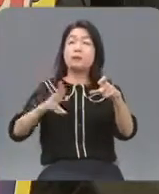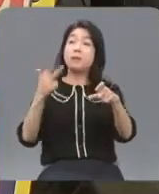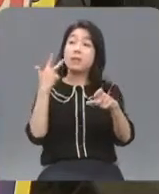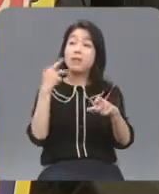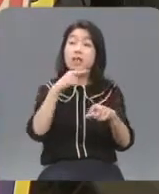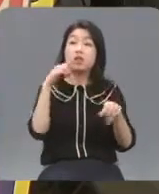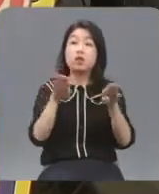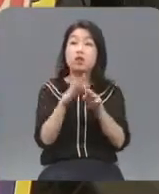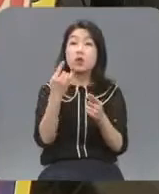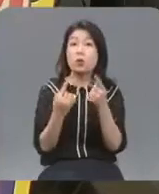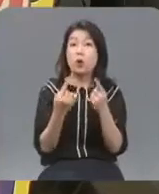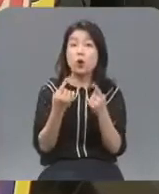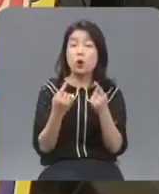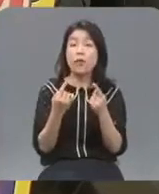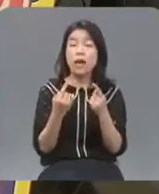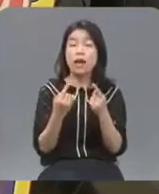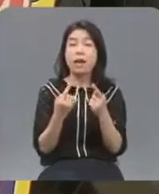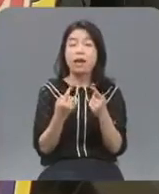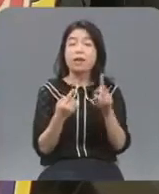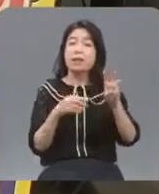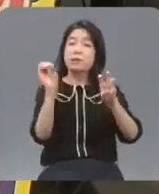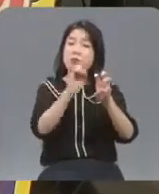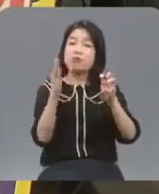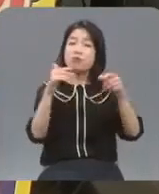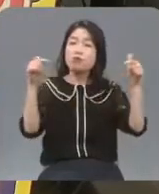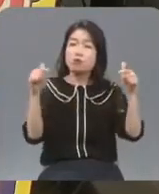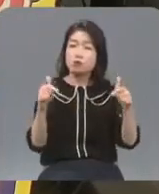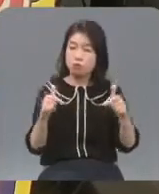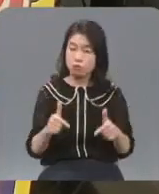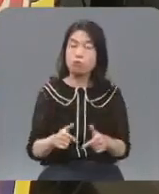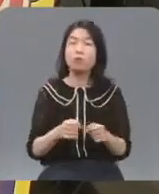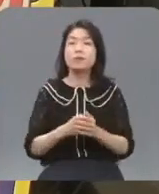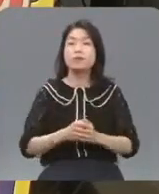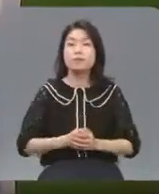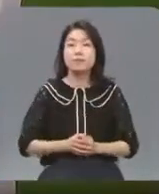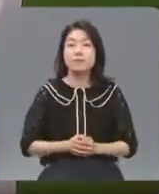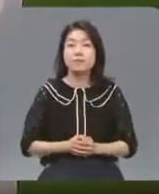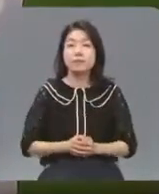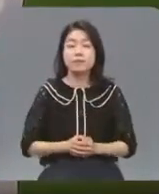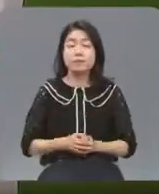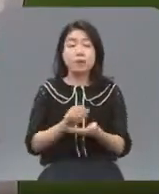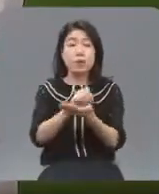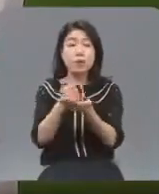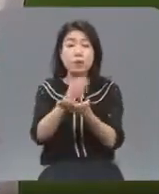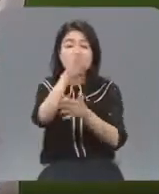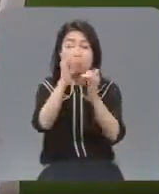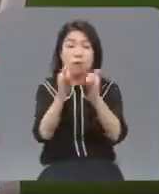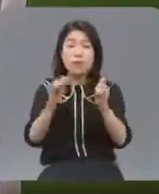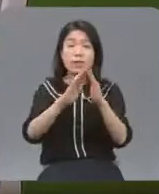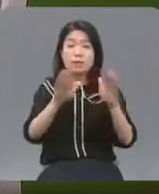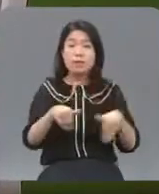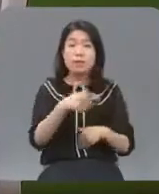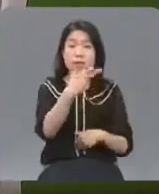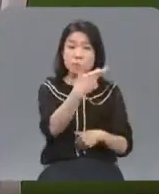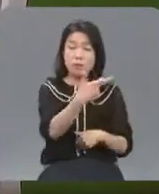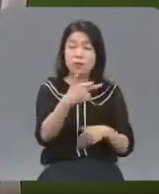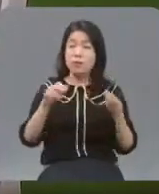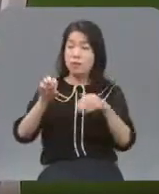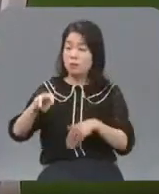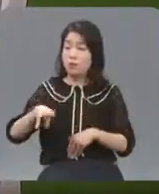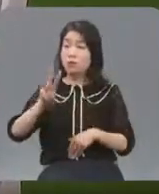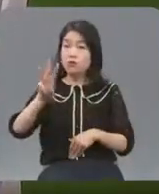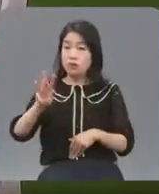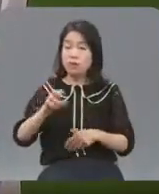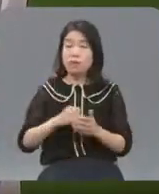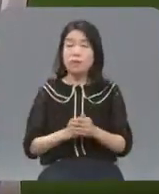같은 휴일이 비하면 30% 가량 추러 감소세가 이어지고 있습니다 이중 좀 환자는 전남이 10 예보 명 판교는 세